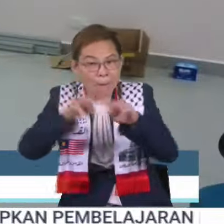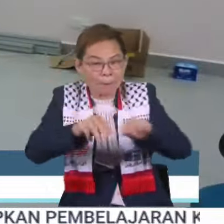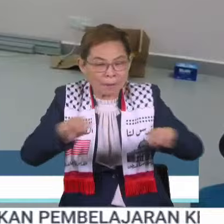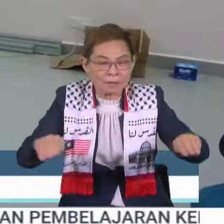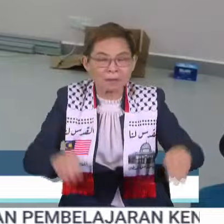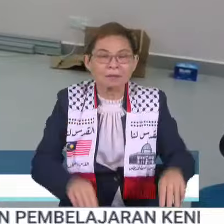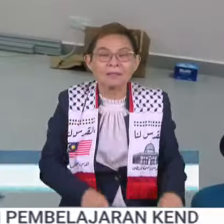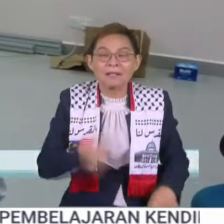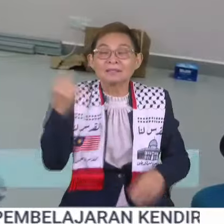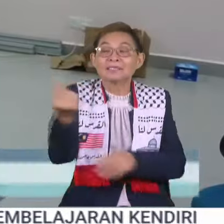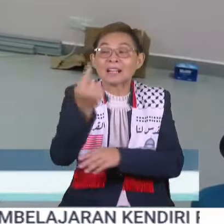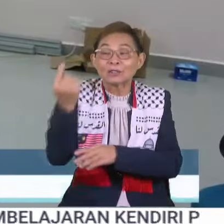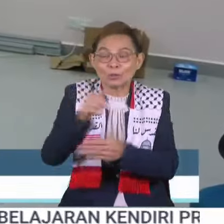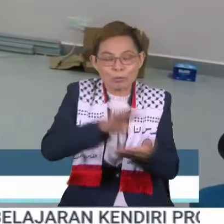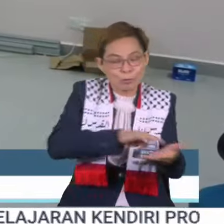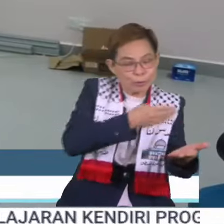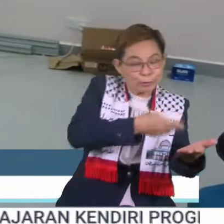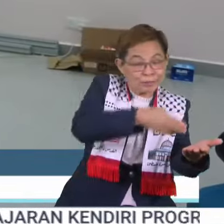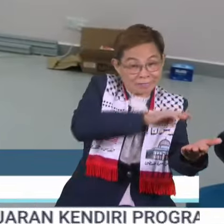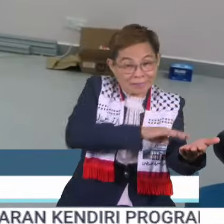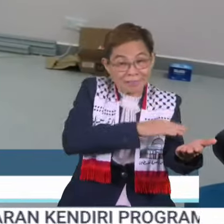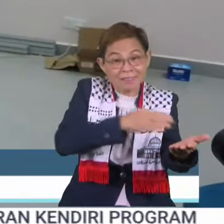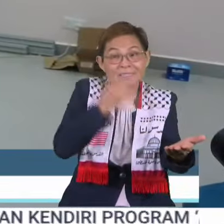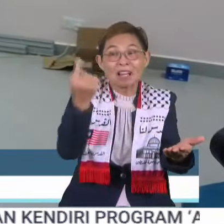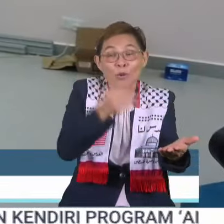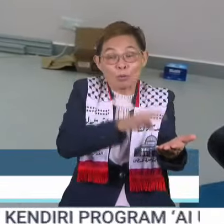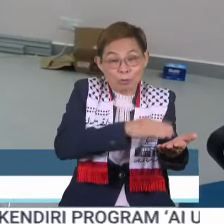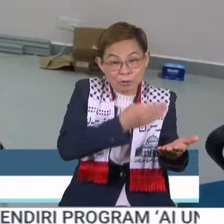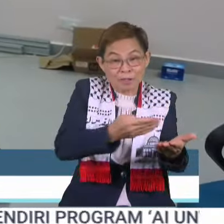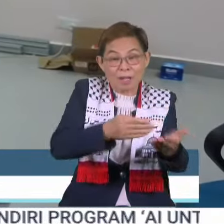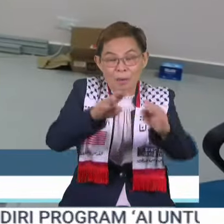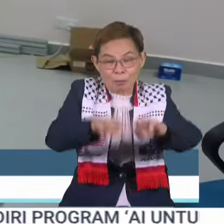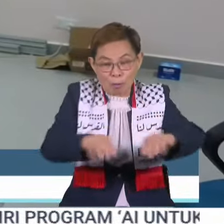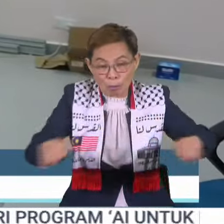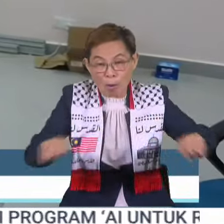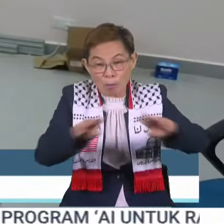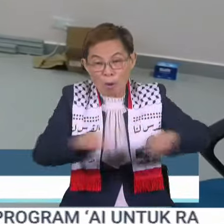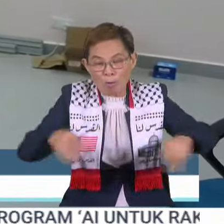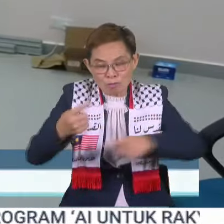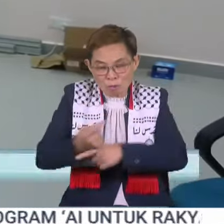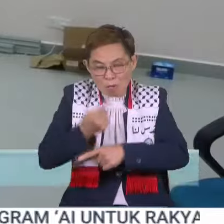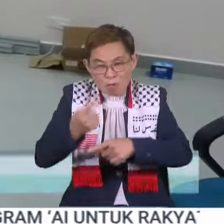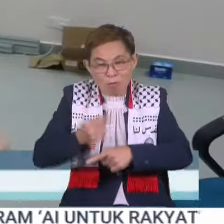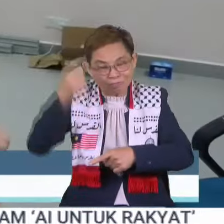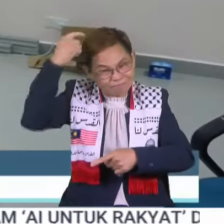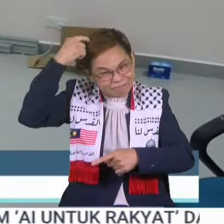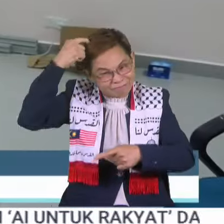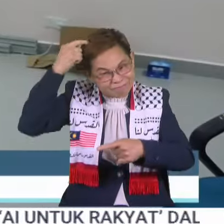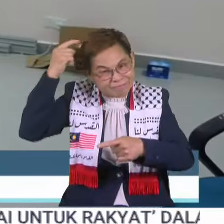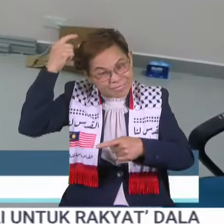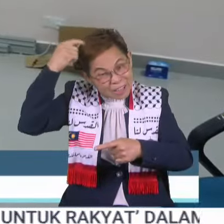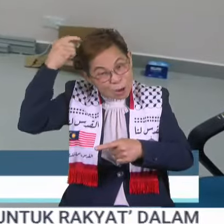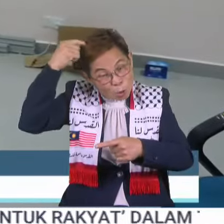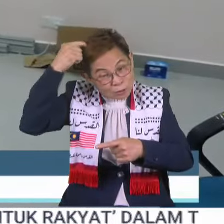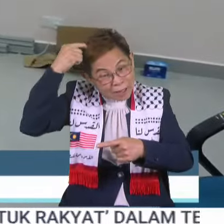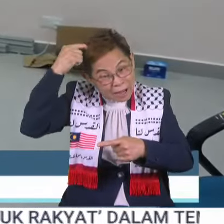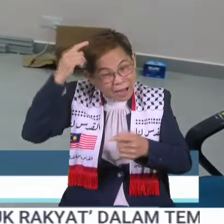Selalunya deping muzik ni kita melihat dari segi dia boleh melatih kognitif punya